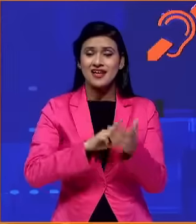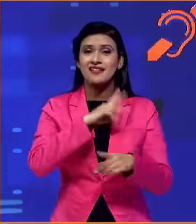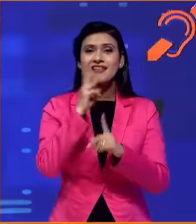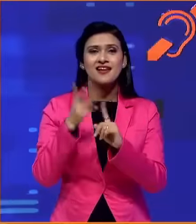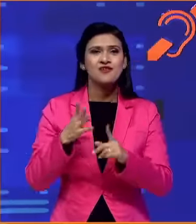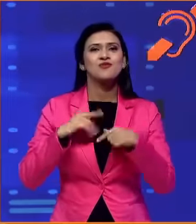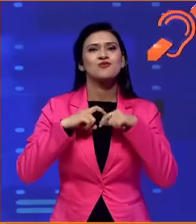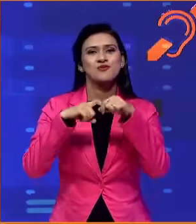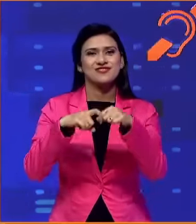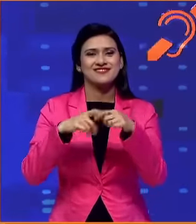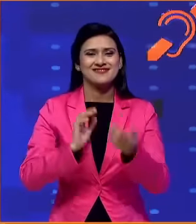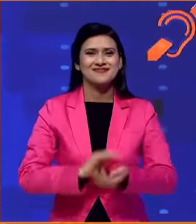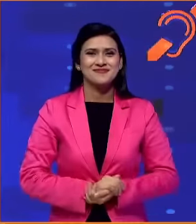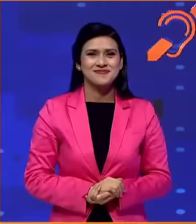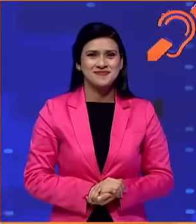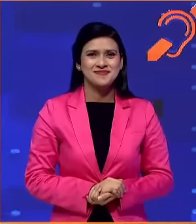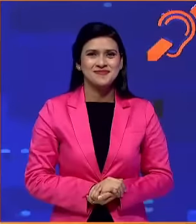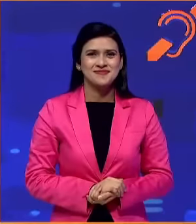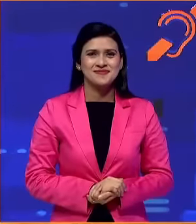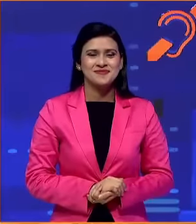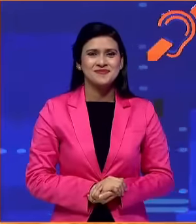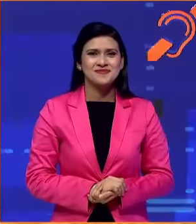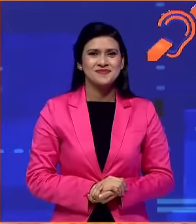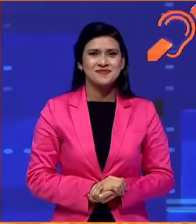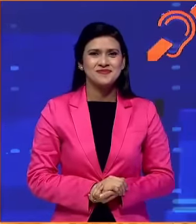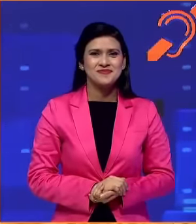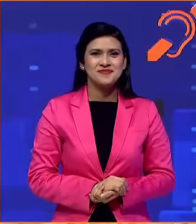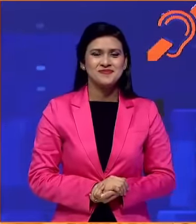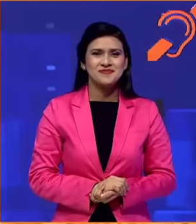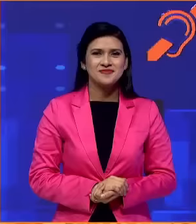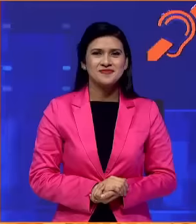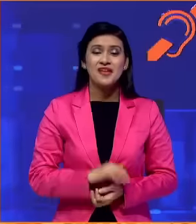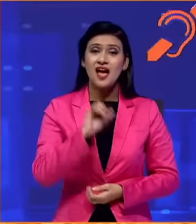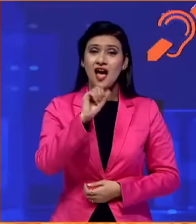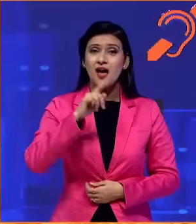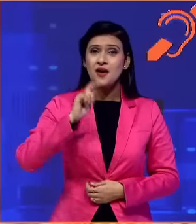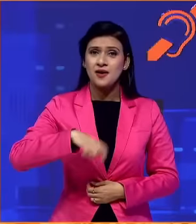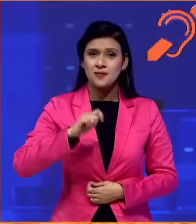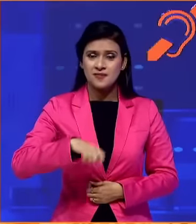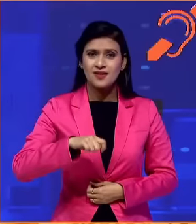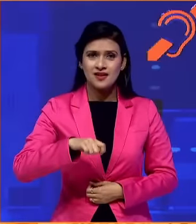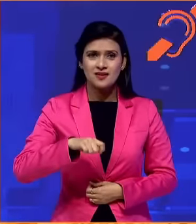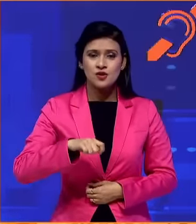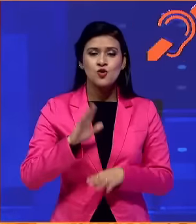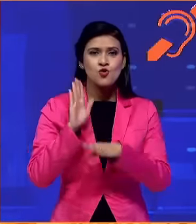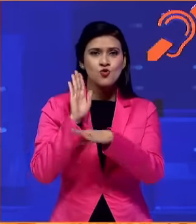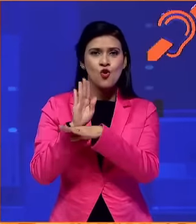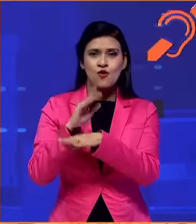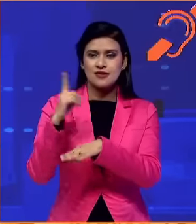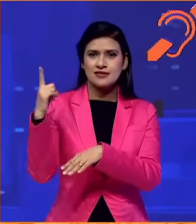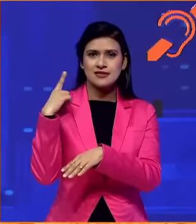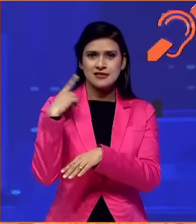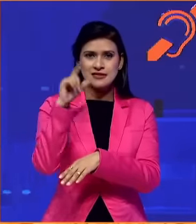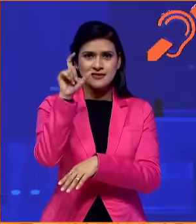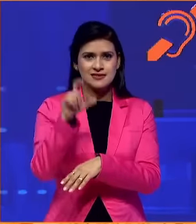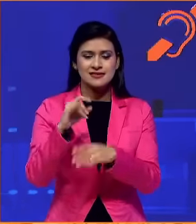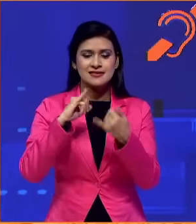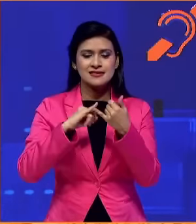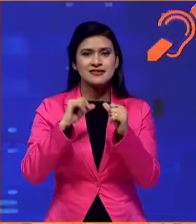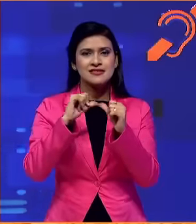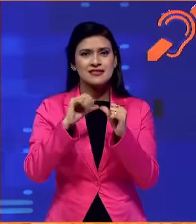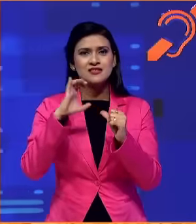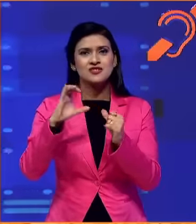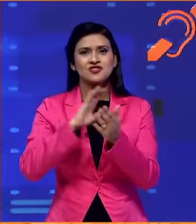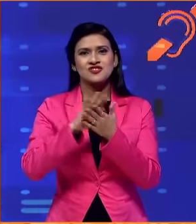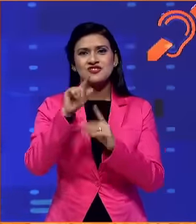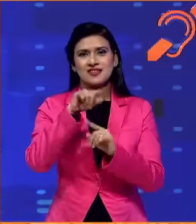कीअदालत'मेंअगलाआरोप.' आपकीअदालत'में कांग्रेस